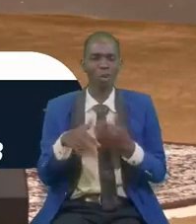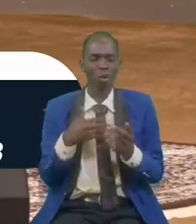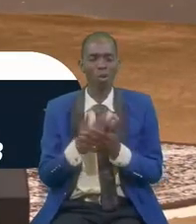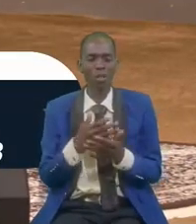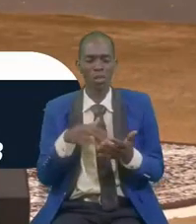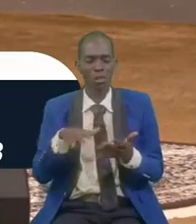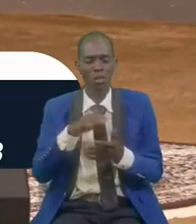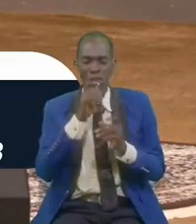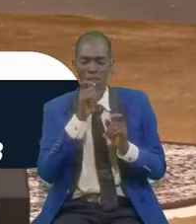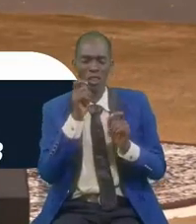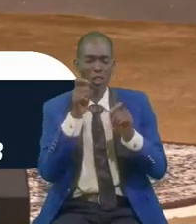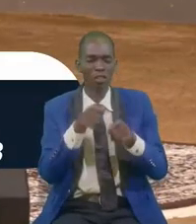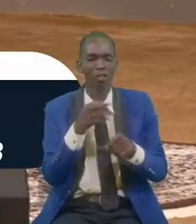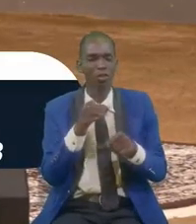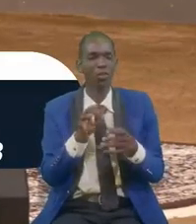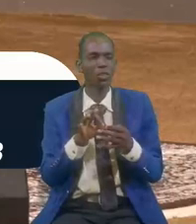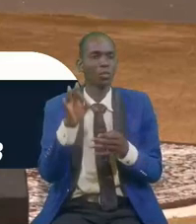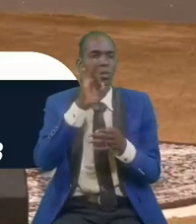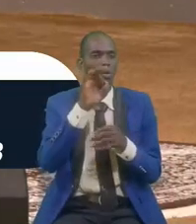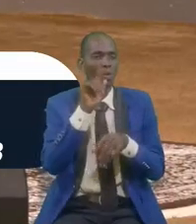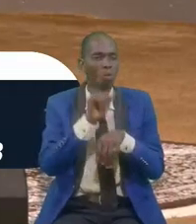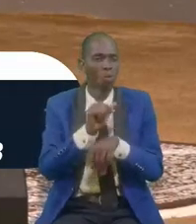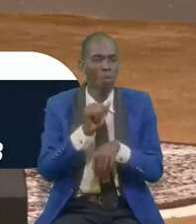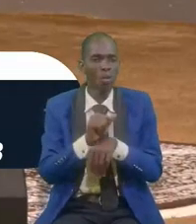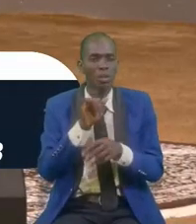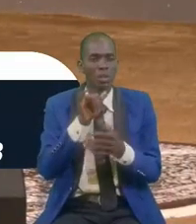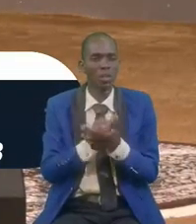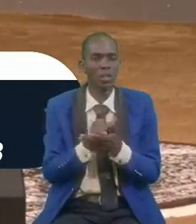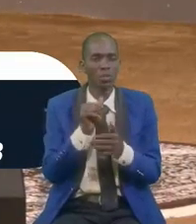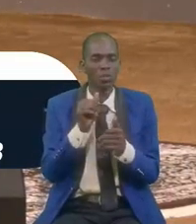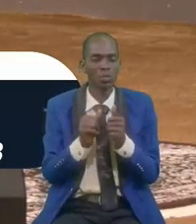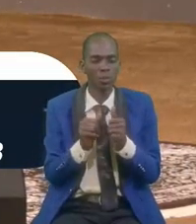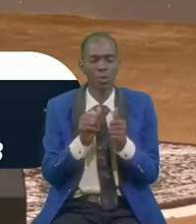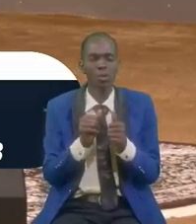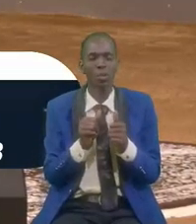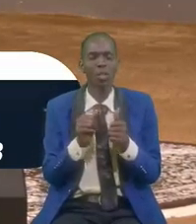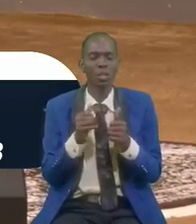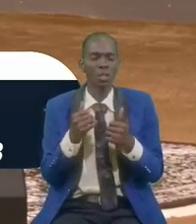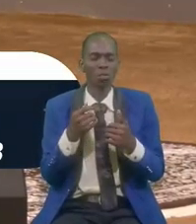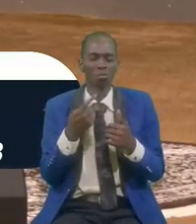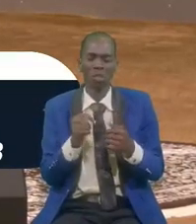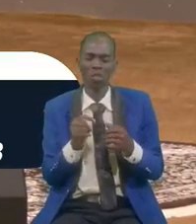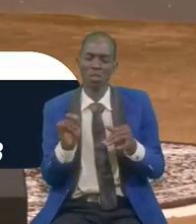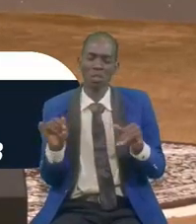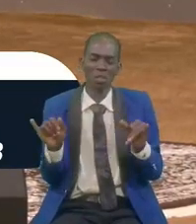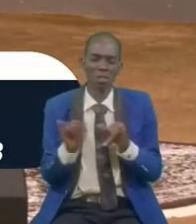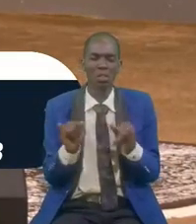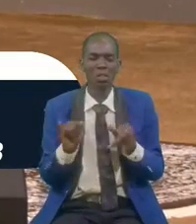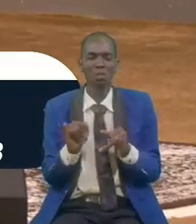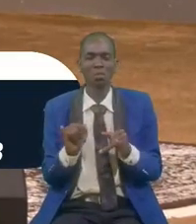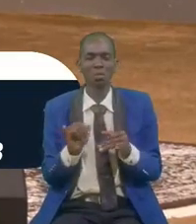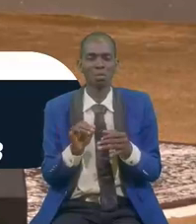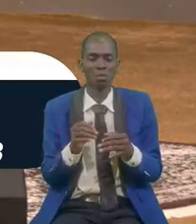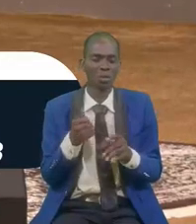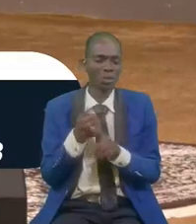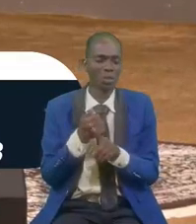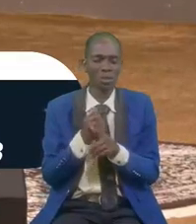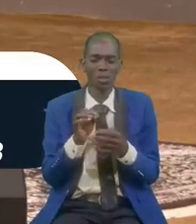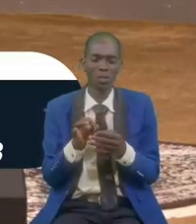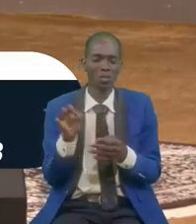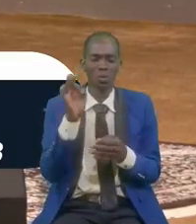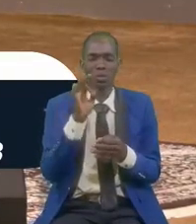tous ces dons de l'esprit, alors, agitent. Et un seul et même esprit opère toutes ces